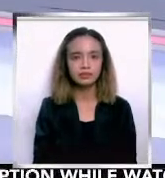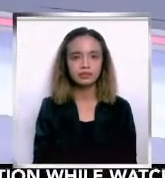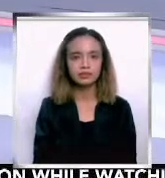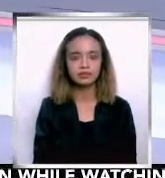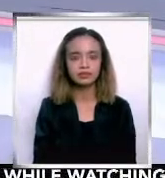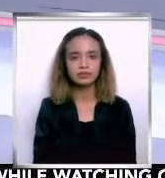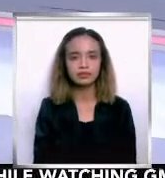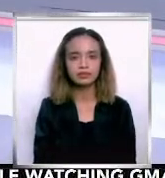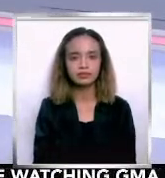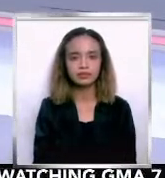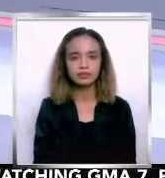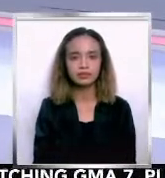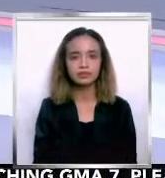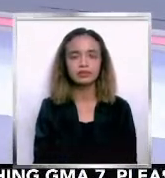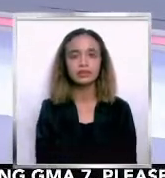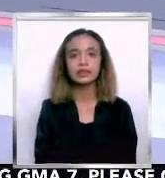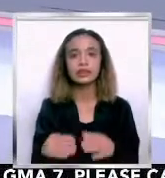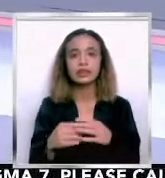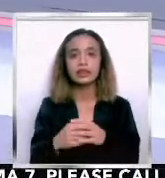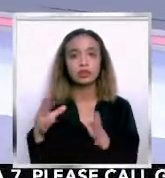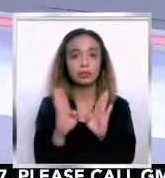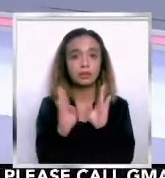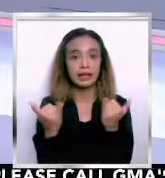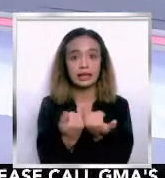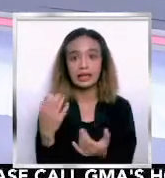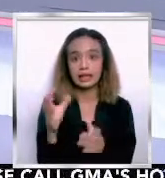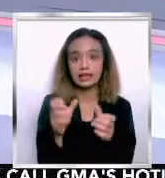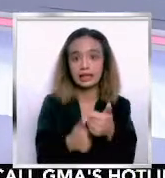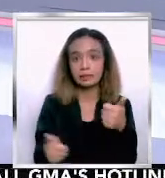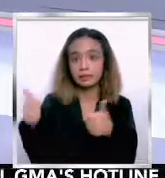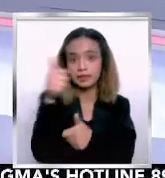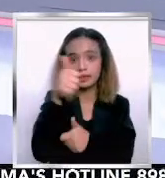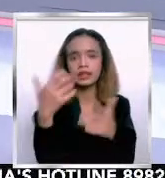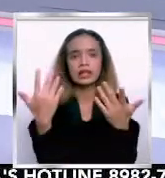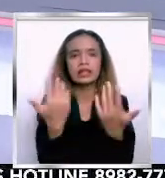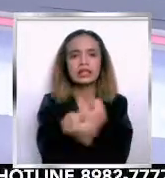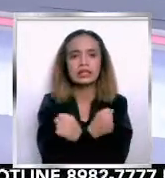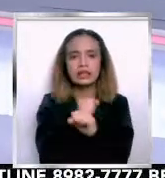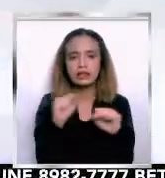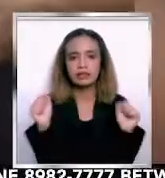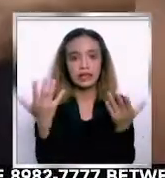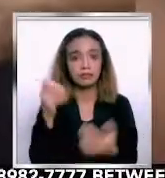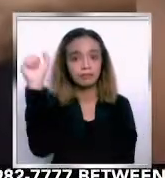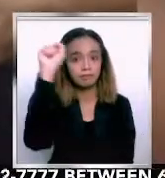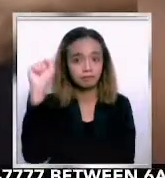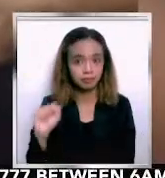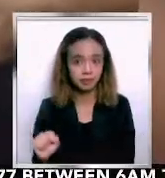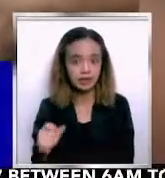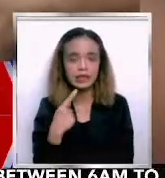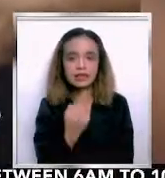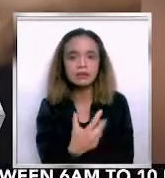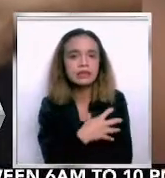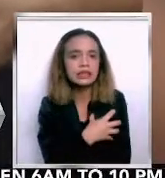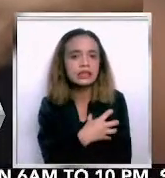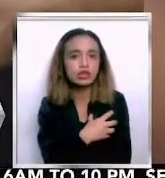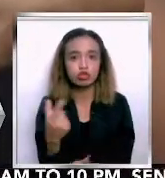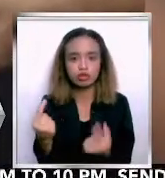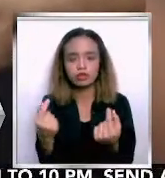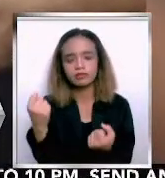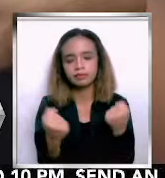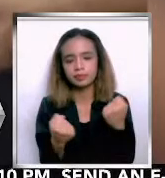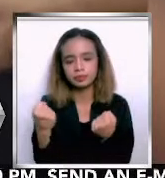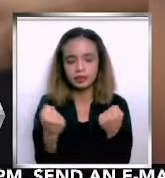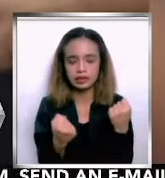Nakaligtas sa pananambang ang kapitan ng barangay Giatagon sa Lianga, Surigao del Sur. Ayon sa Lianga Police, habang nagmamaneho si Kapitan